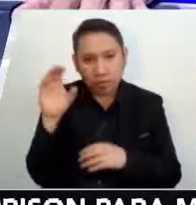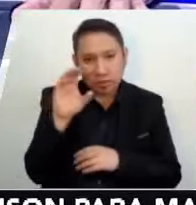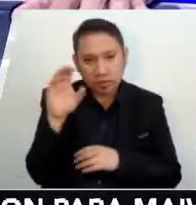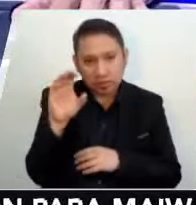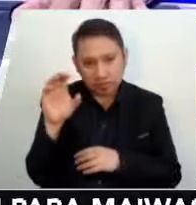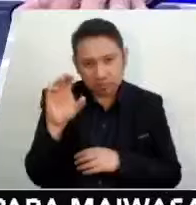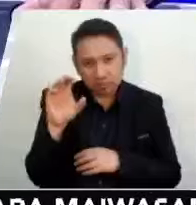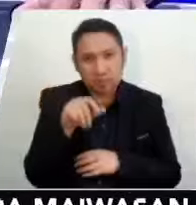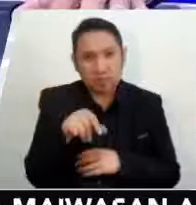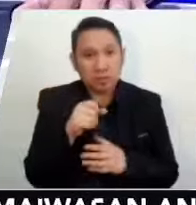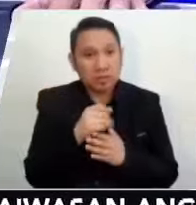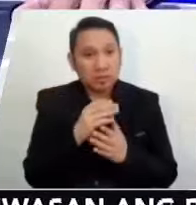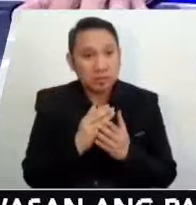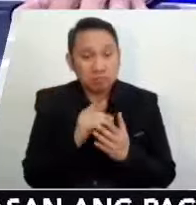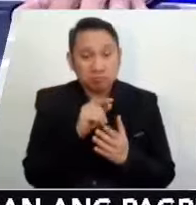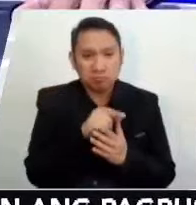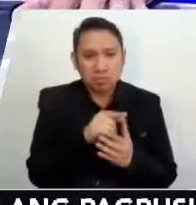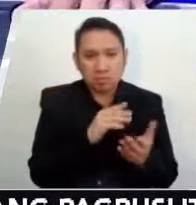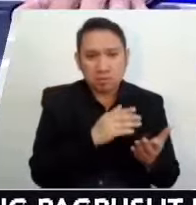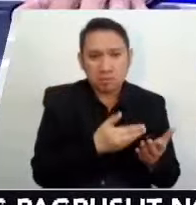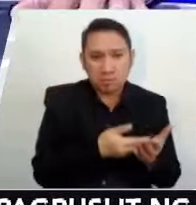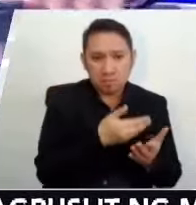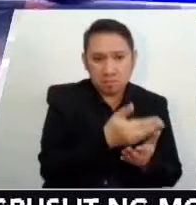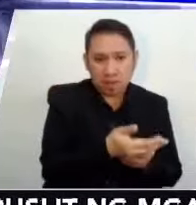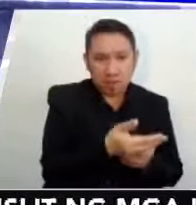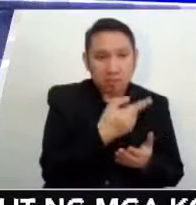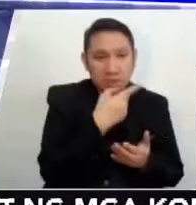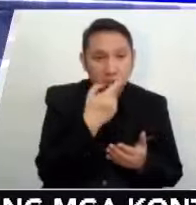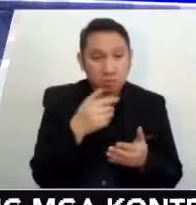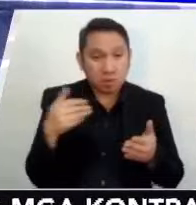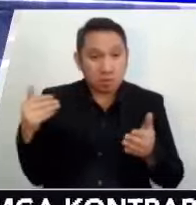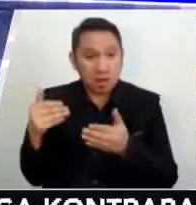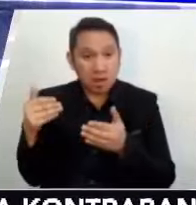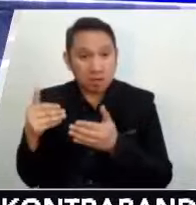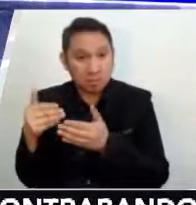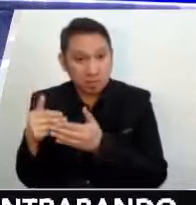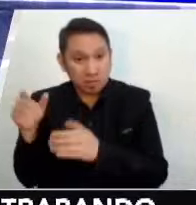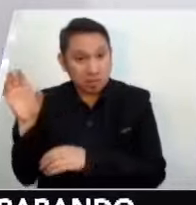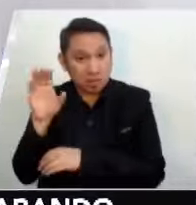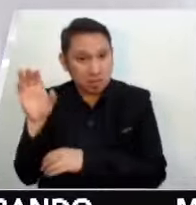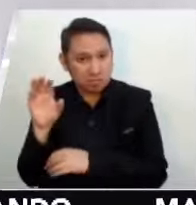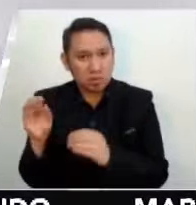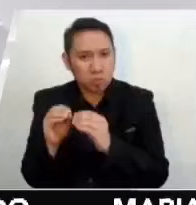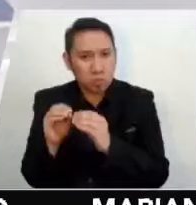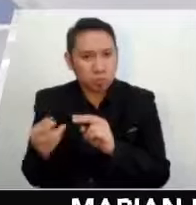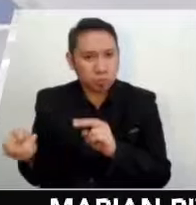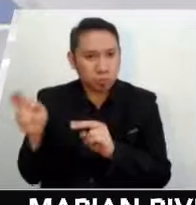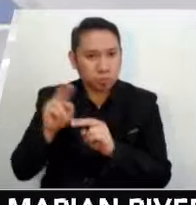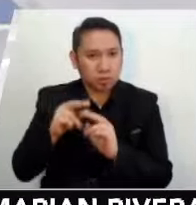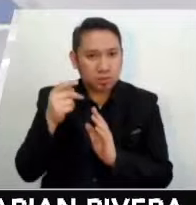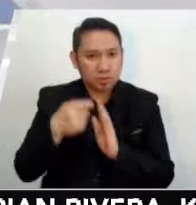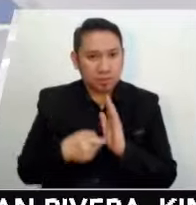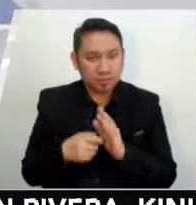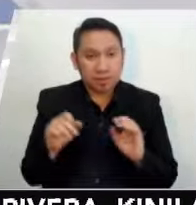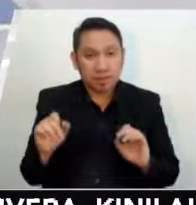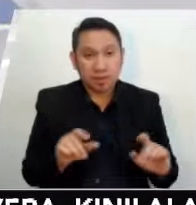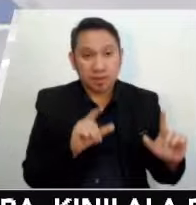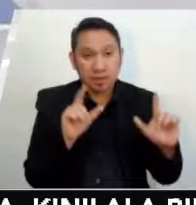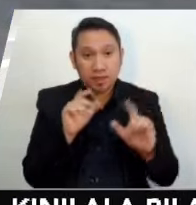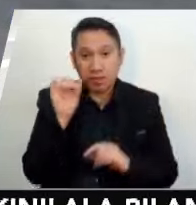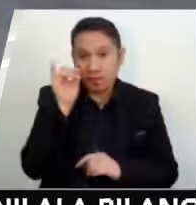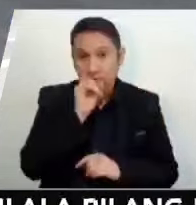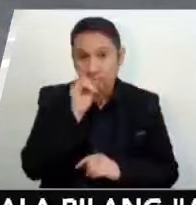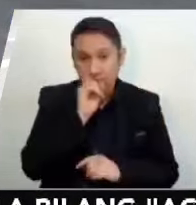raw agad dahil lal pa itong tataas habang papalapit ang pasko live mula sa Iloilo City unang balita si Zen